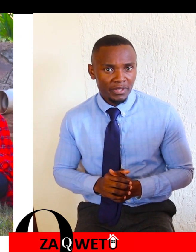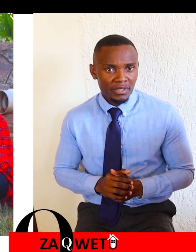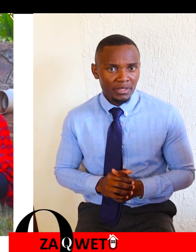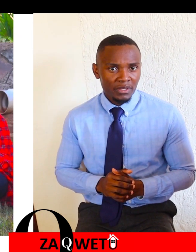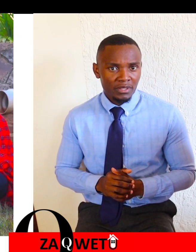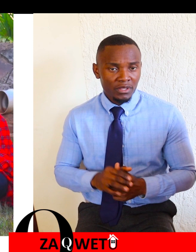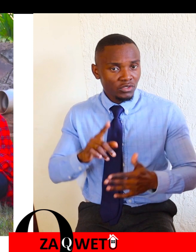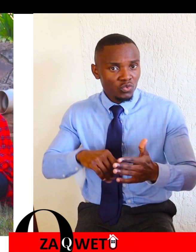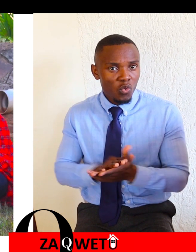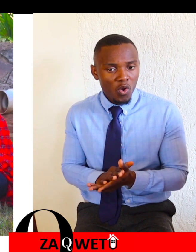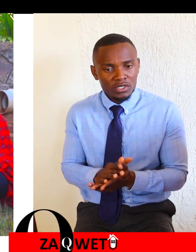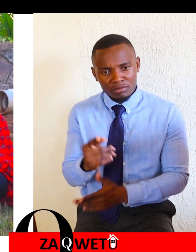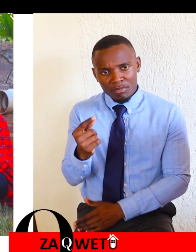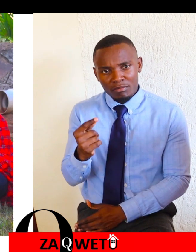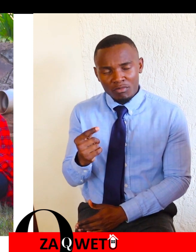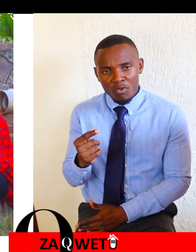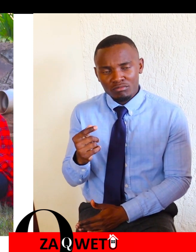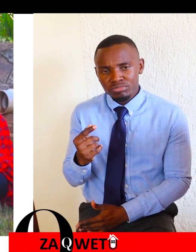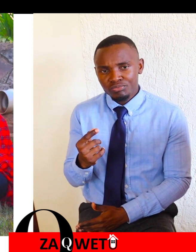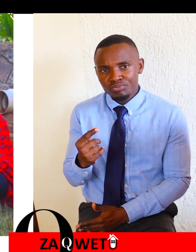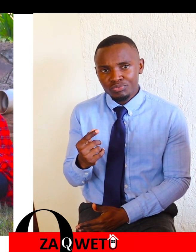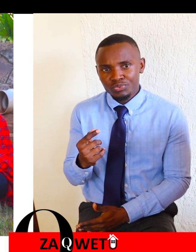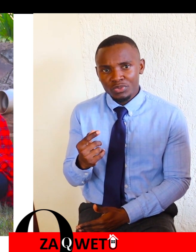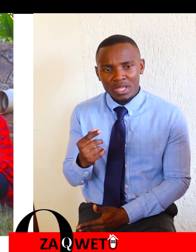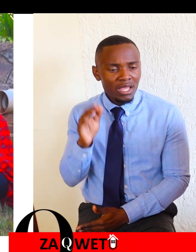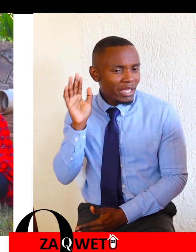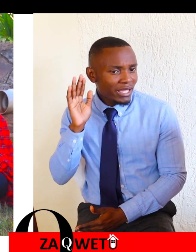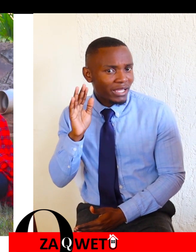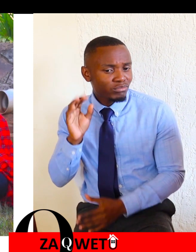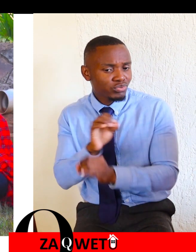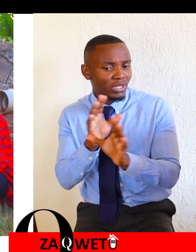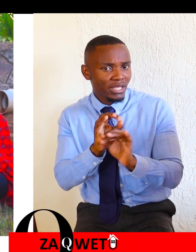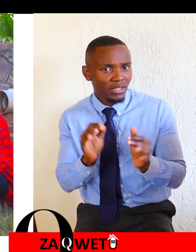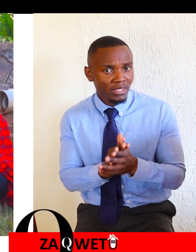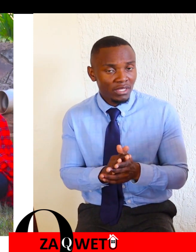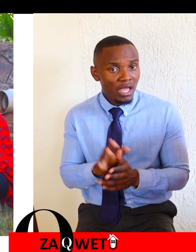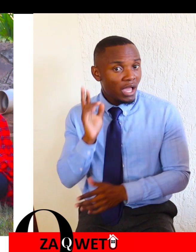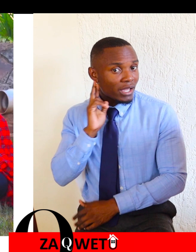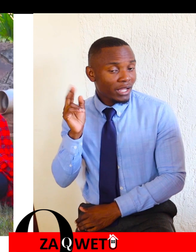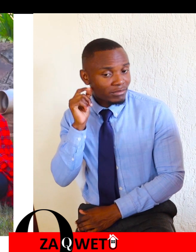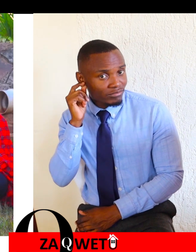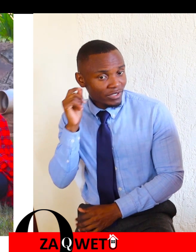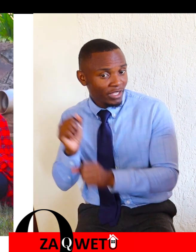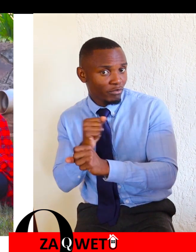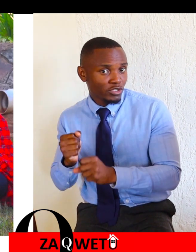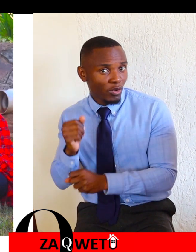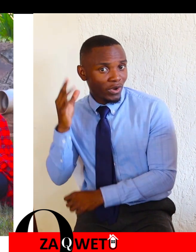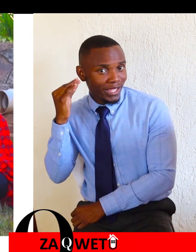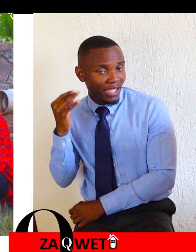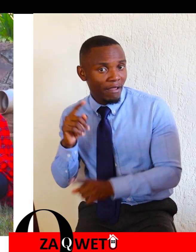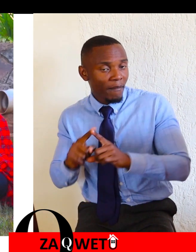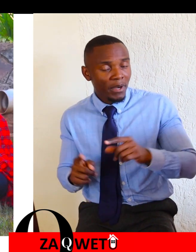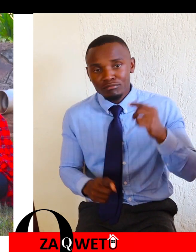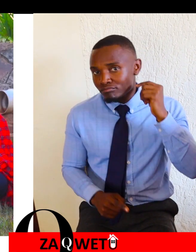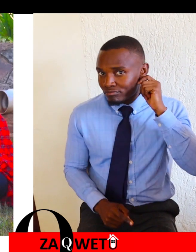Inaitwa kwa kimombo ni mild hearing loss. So kwa upande wangu kulia, hata ukipiga kelele ukiimba nyimbo